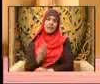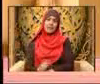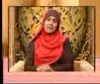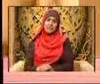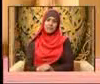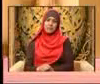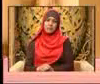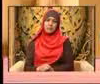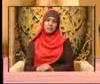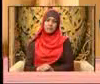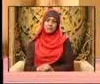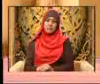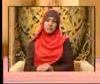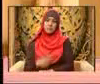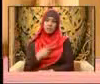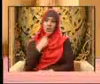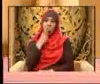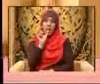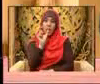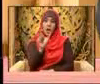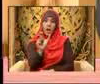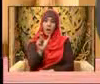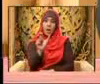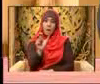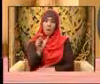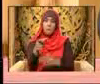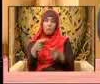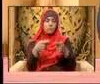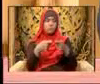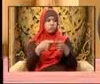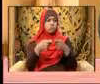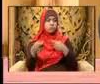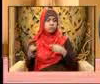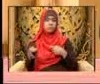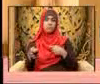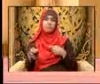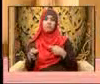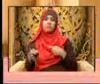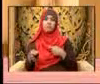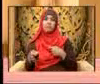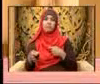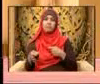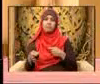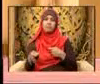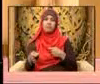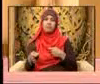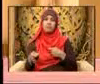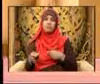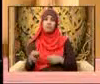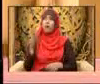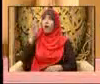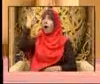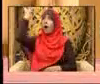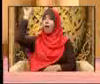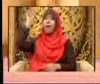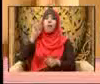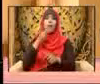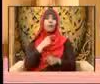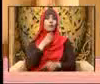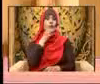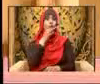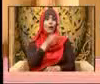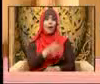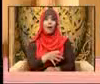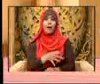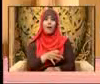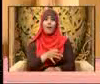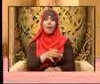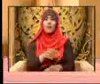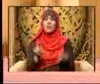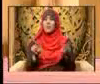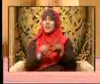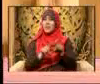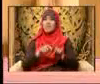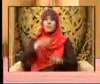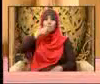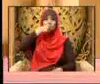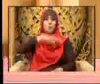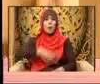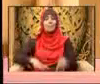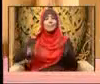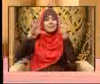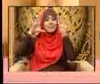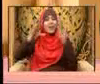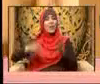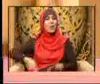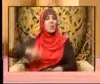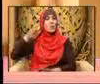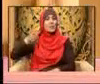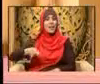ولذلك اختارت أن تصلي كيفما هي تشاء وتريد، لا كيفما أراد الشرع وأراد رسول الله صلى الله